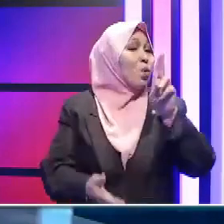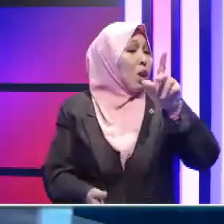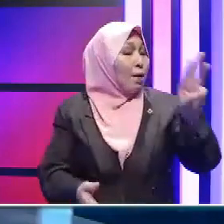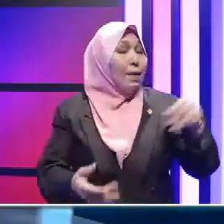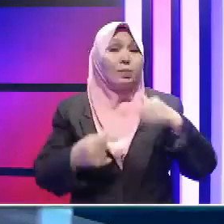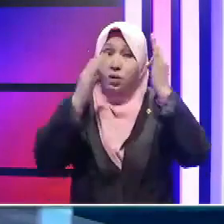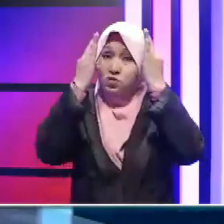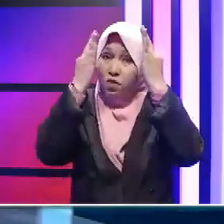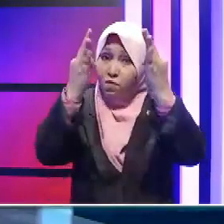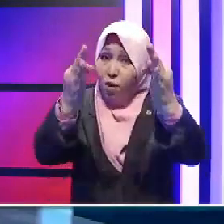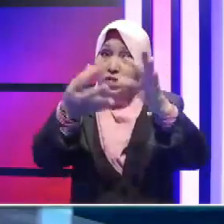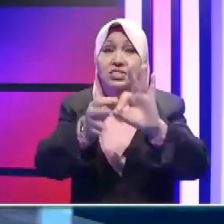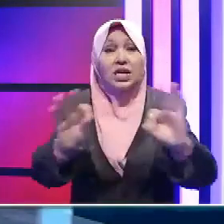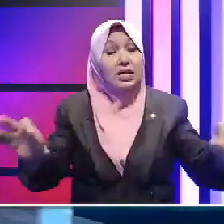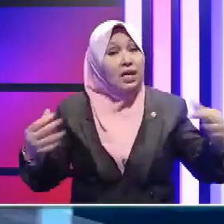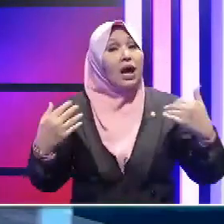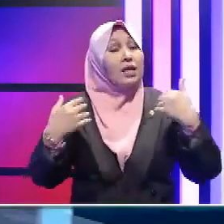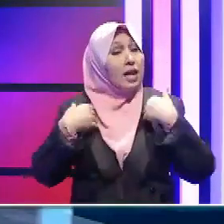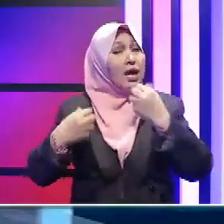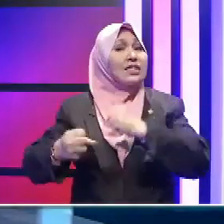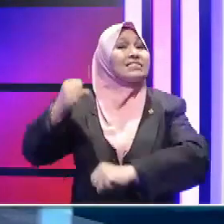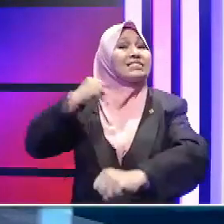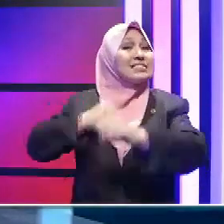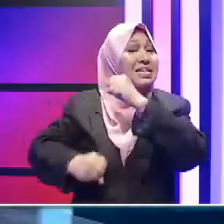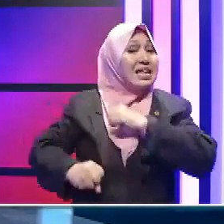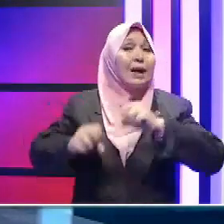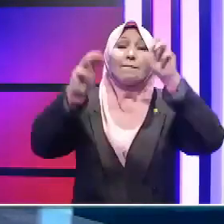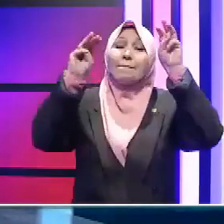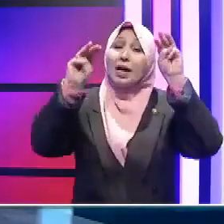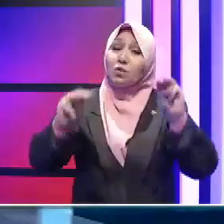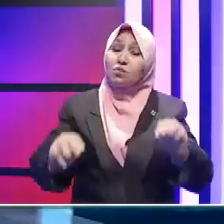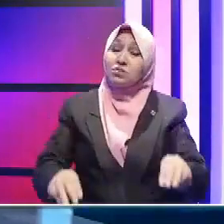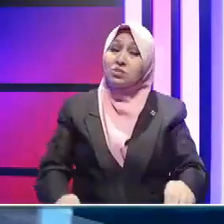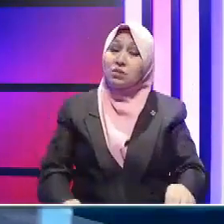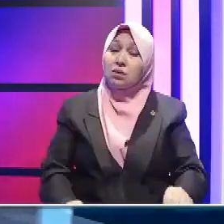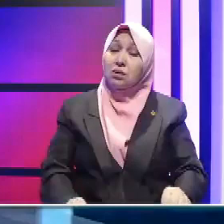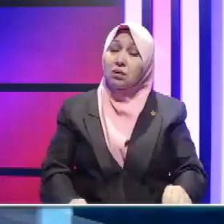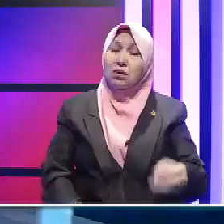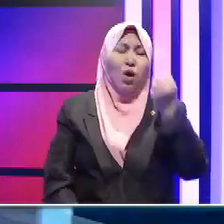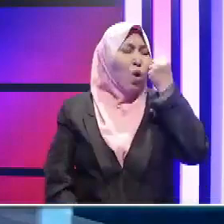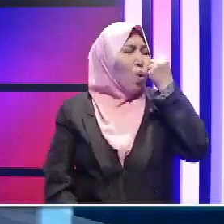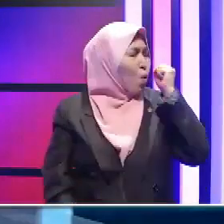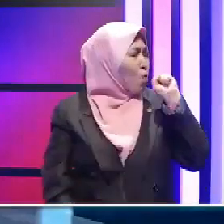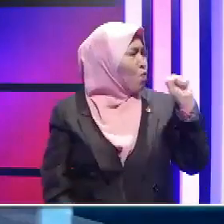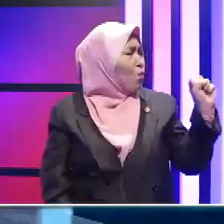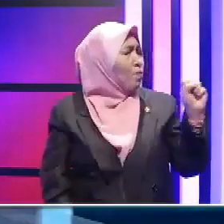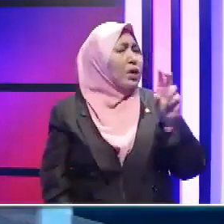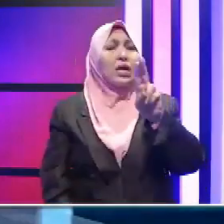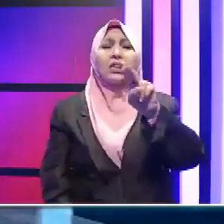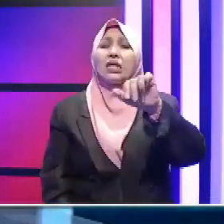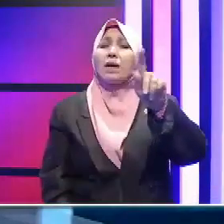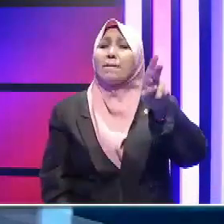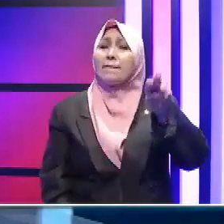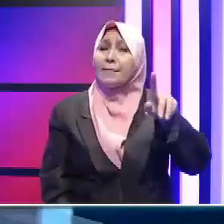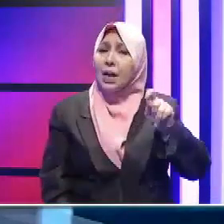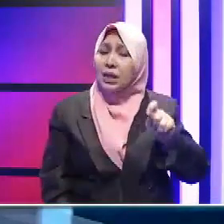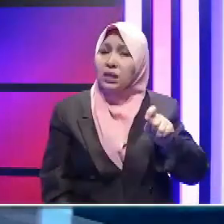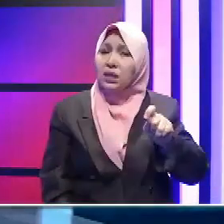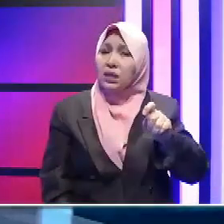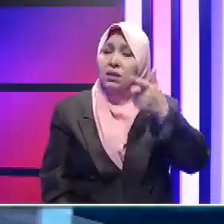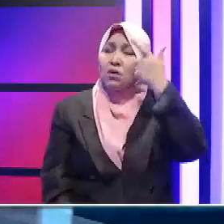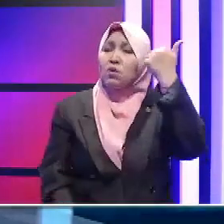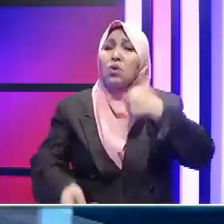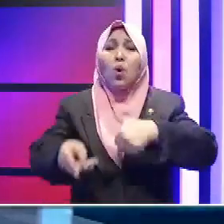ini adalah sikap museum yang kufur kepadanya Ame amat karena